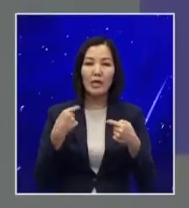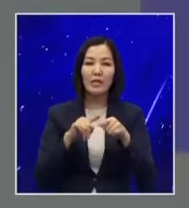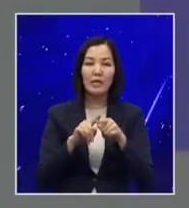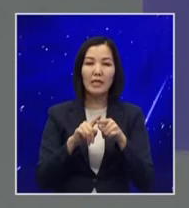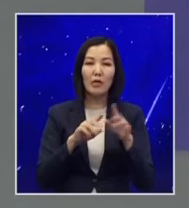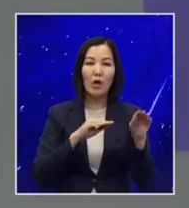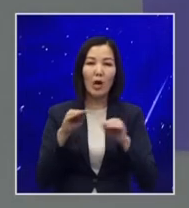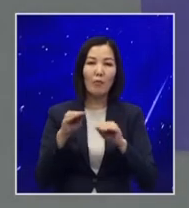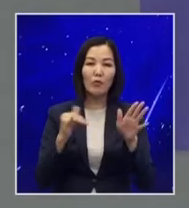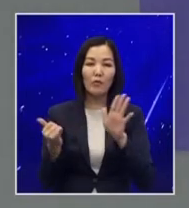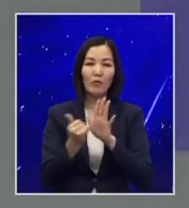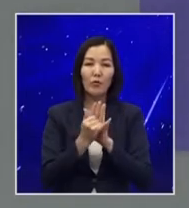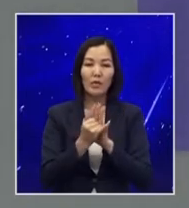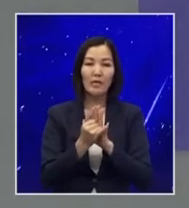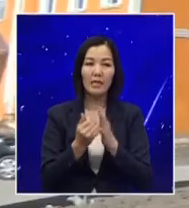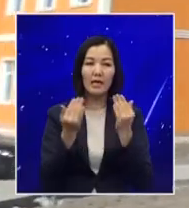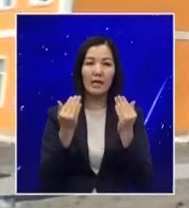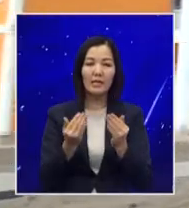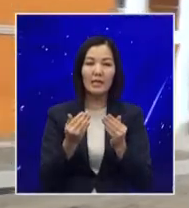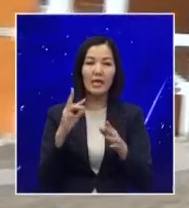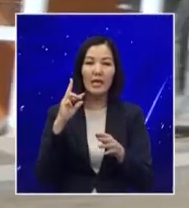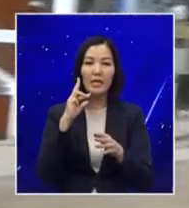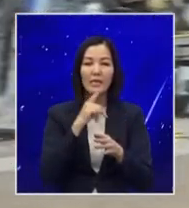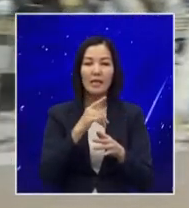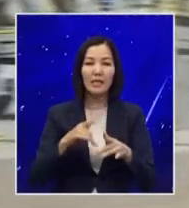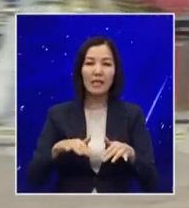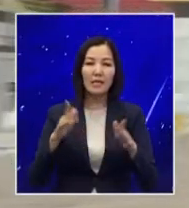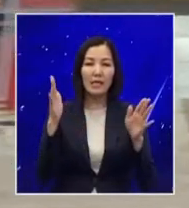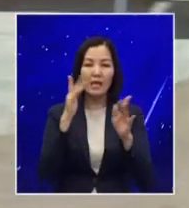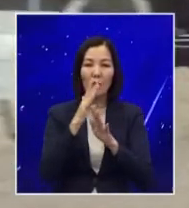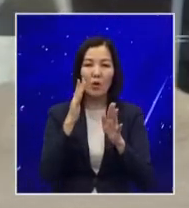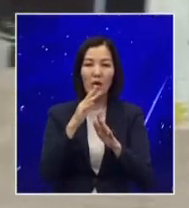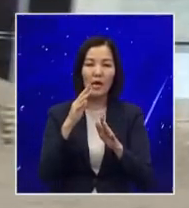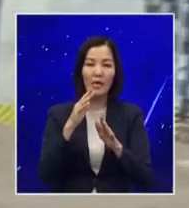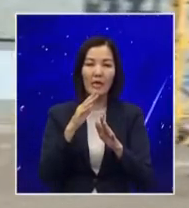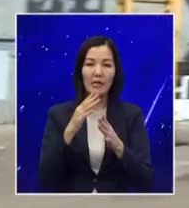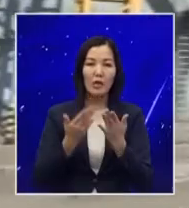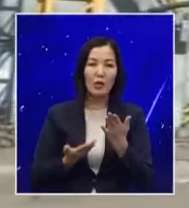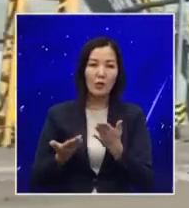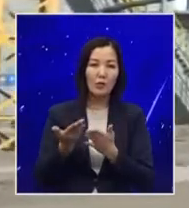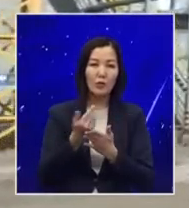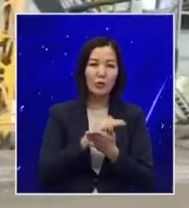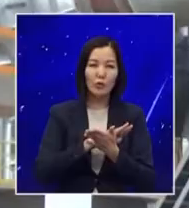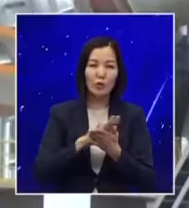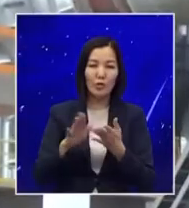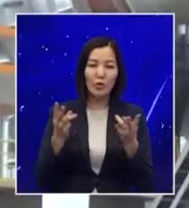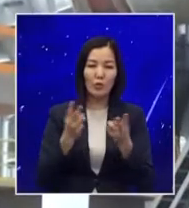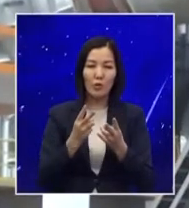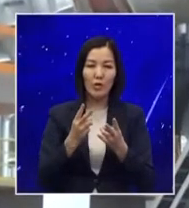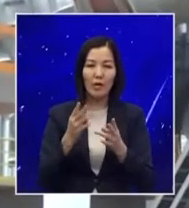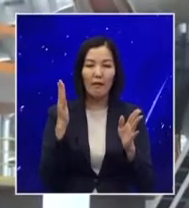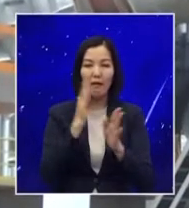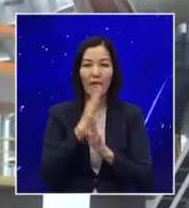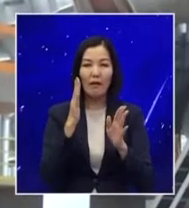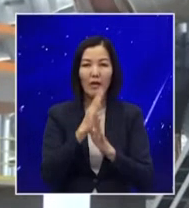мен құрылғылар орнатылды. Сонымен қатар зиянды заттардың ауаға таралуына жол бермейтін сапалы сүзгілер қойылған. Сондықтан зауыттың